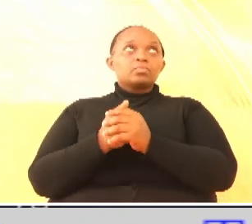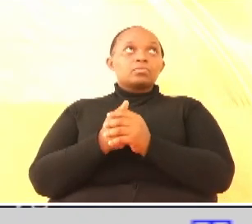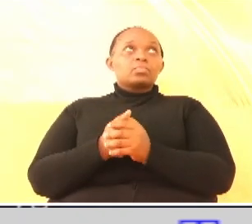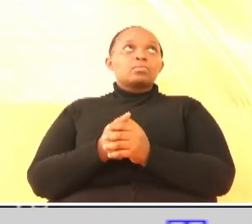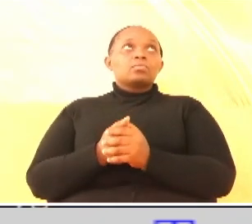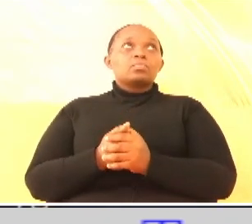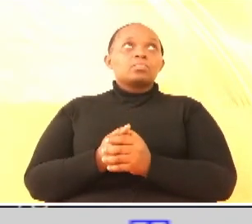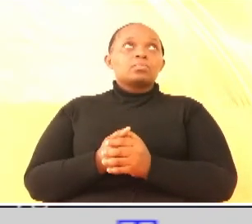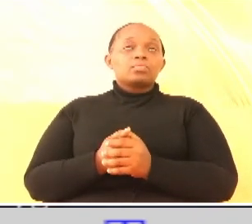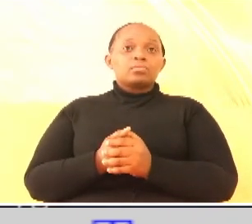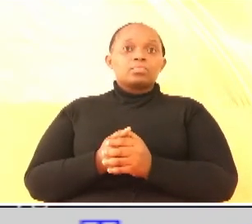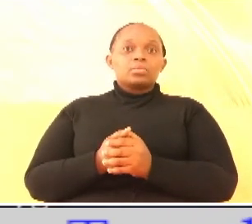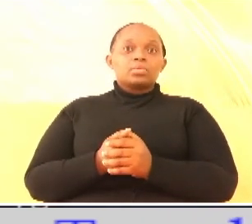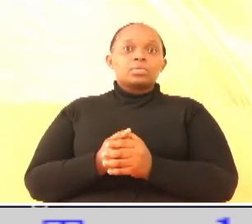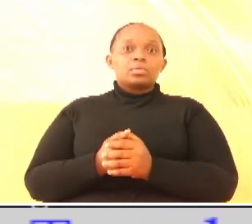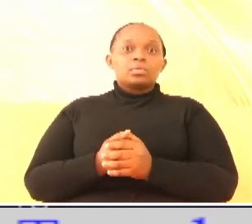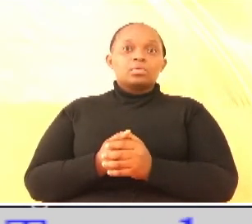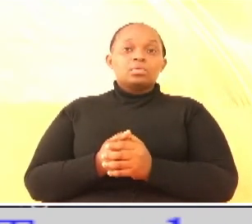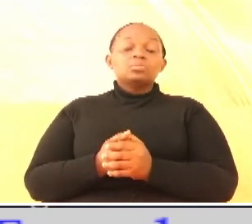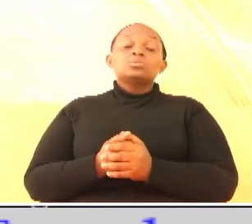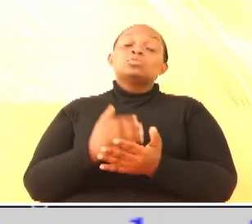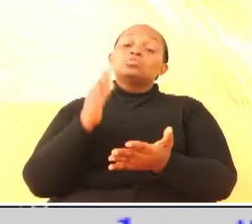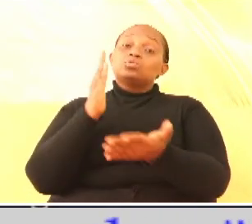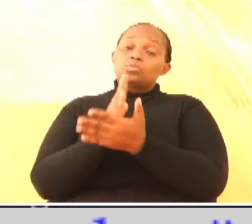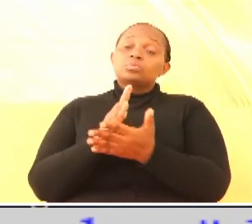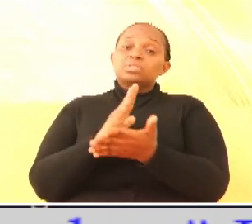Ndio wengine wanabeba kwa handbag.